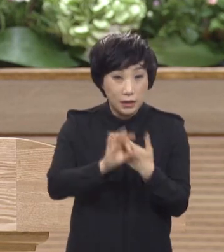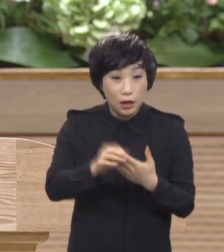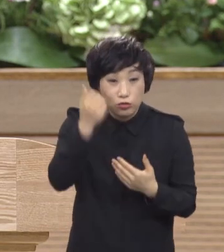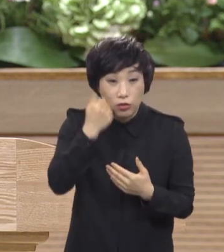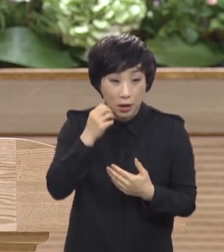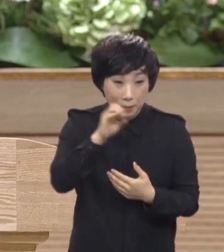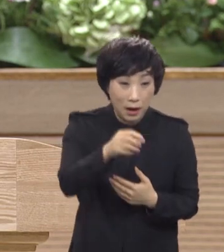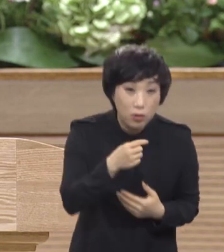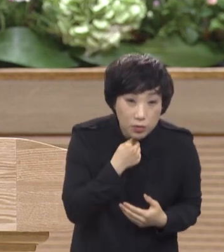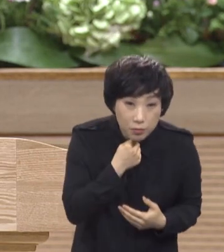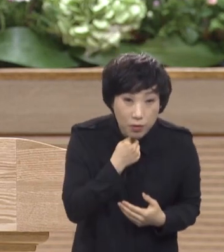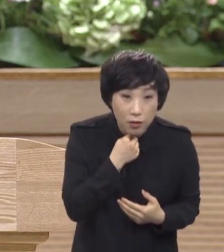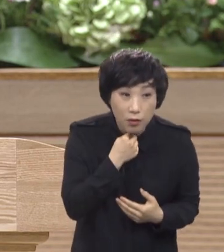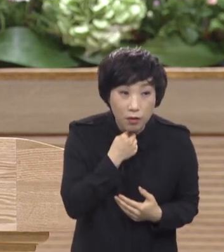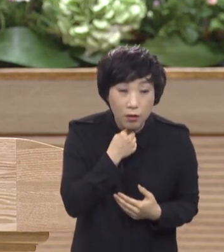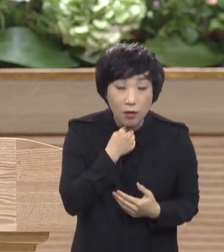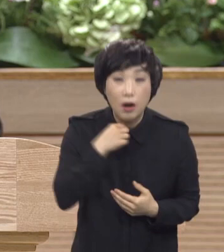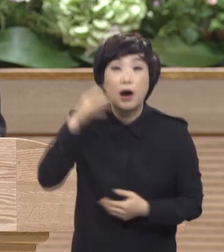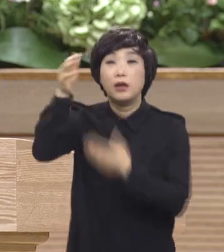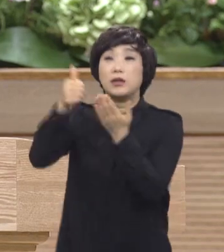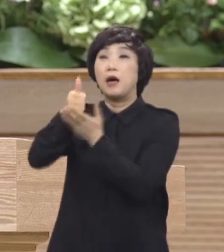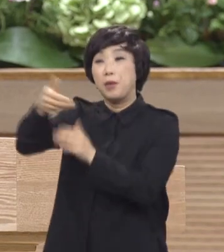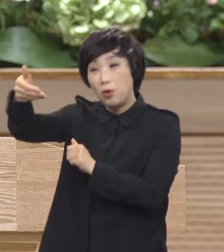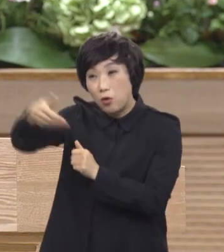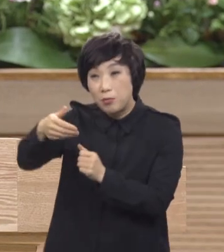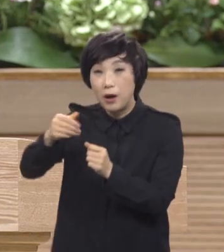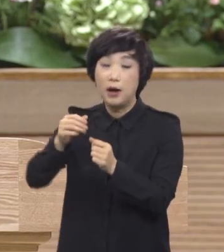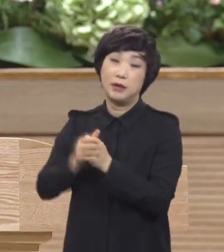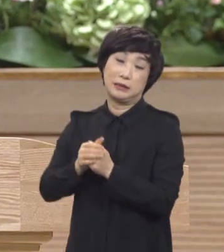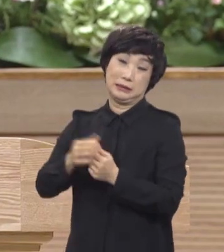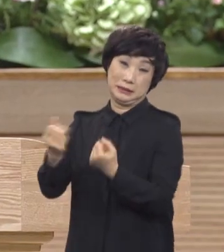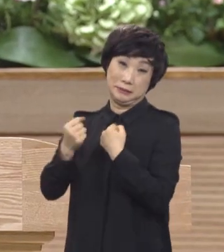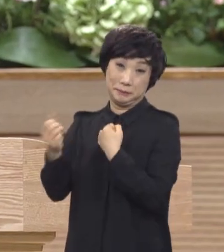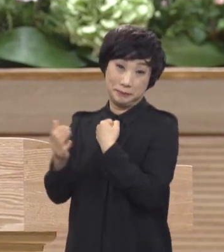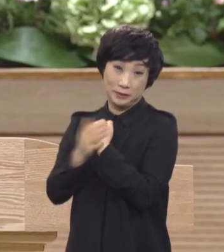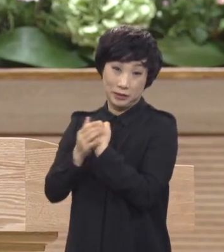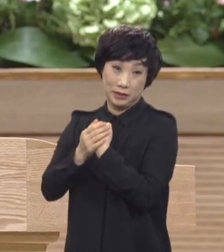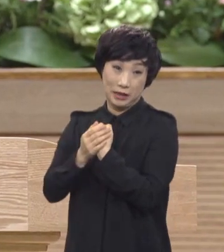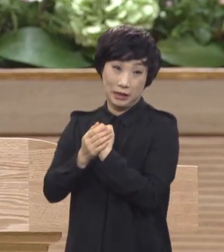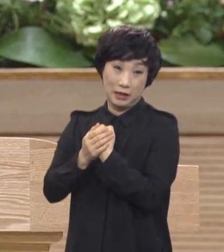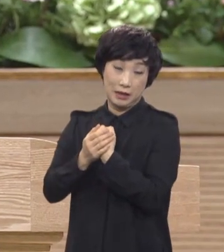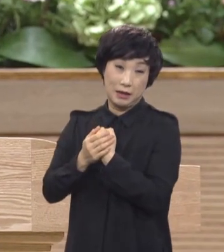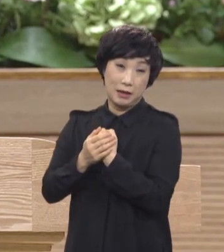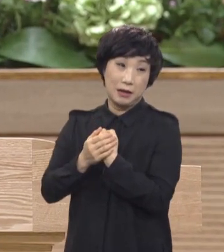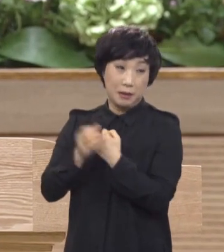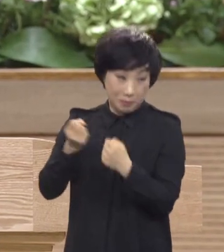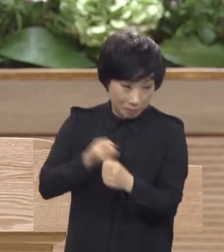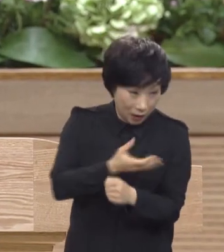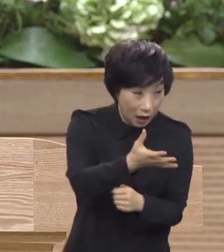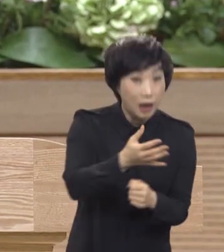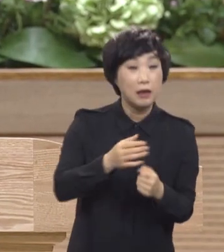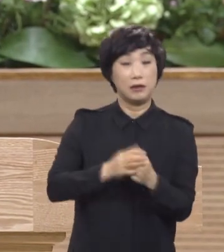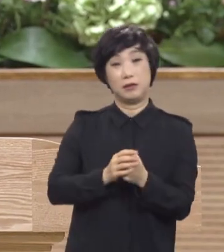말하려거든 하나님의 공급하시는 힘으로 하는 것 같이 하라